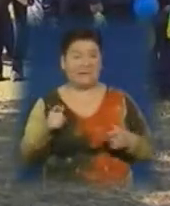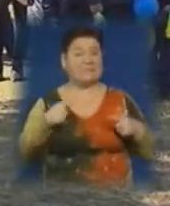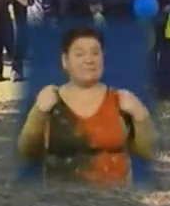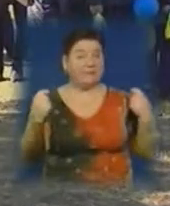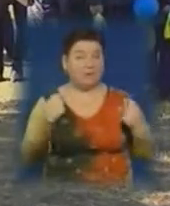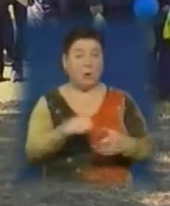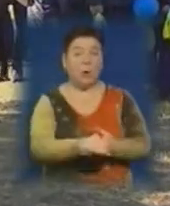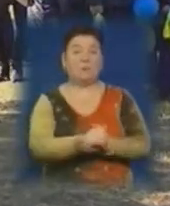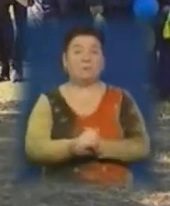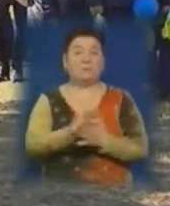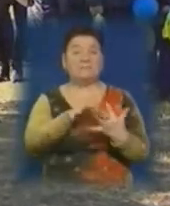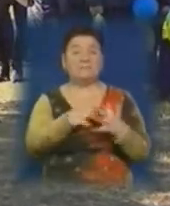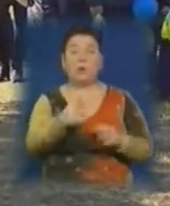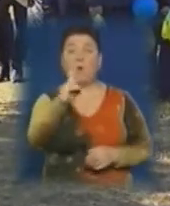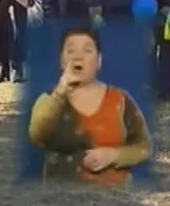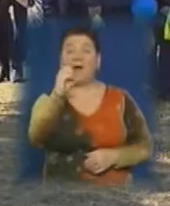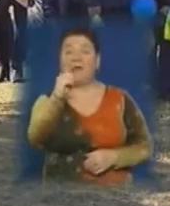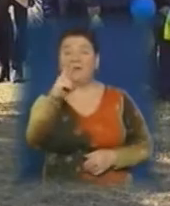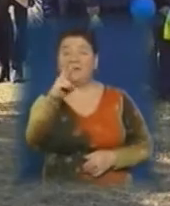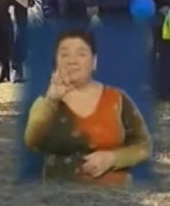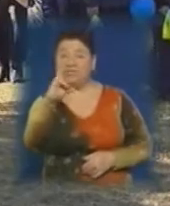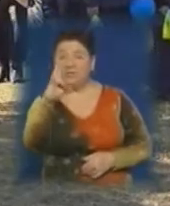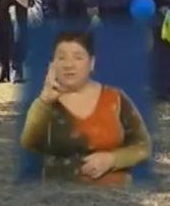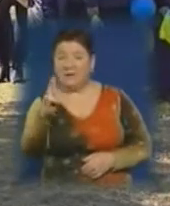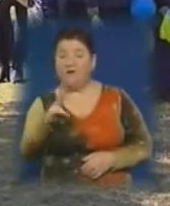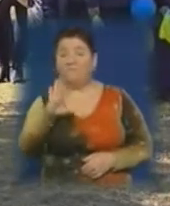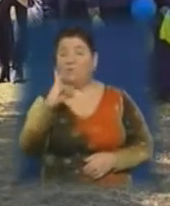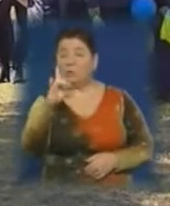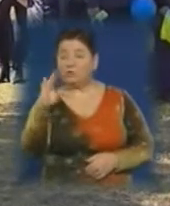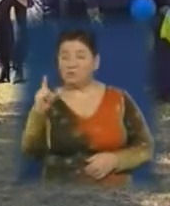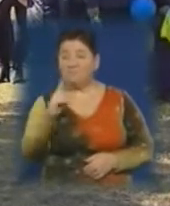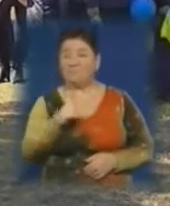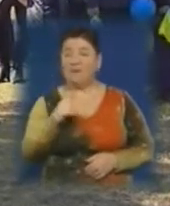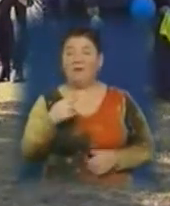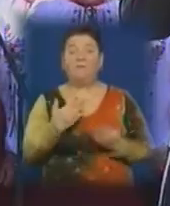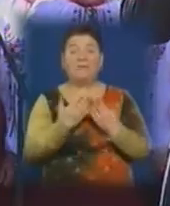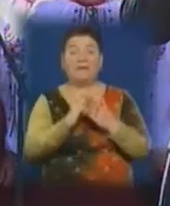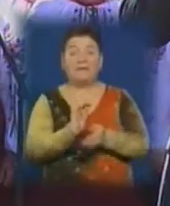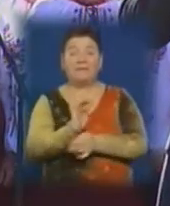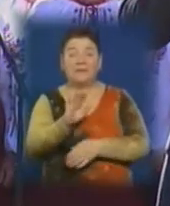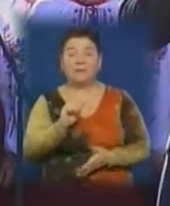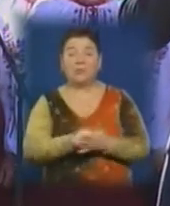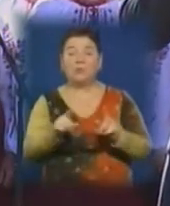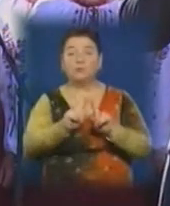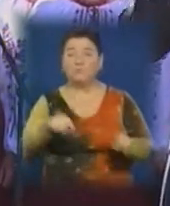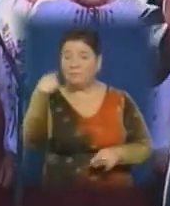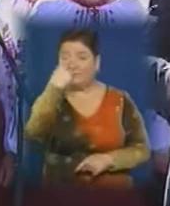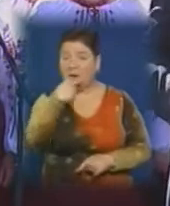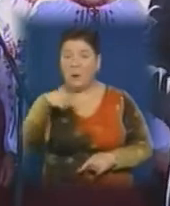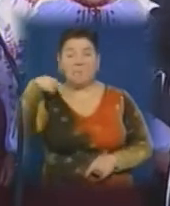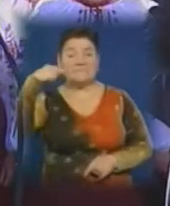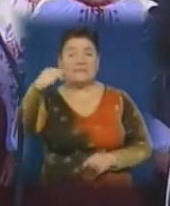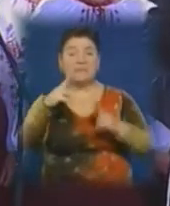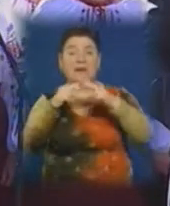Колектив школи Килечина отримав перші примірники книжки «Августин Волошин. Два ювілеї». Видання містить документи з особистого архіву